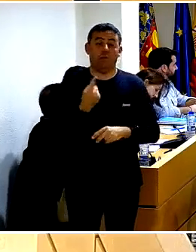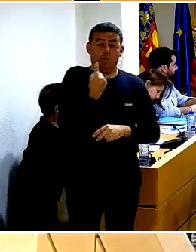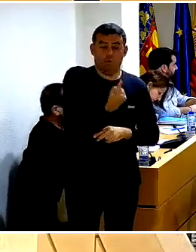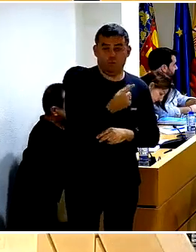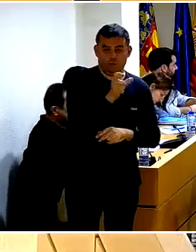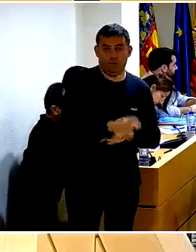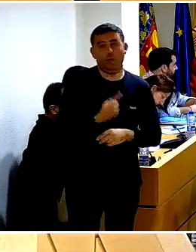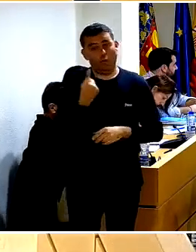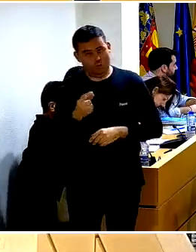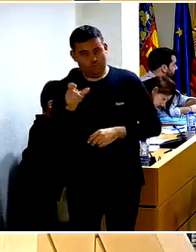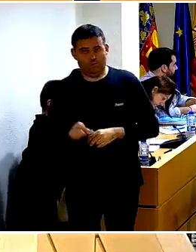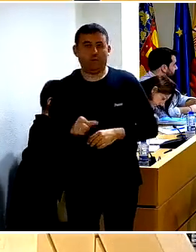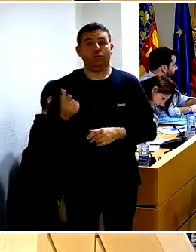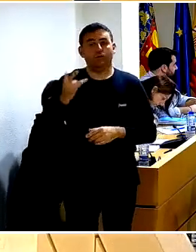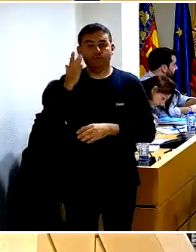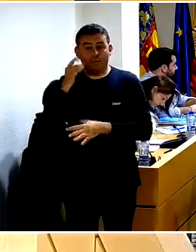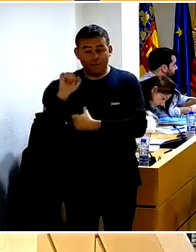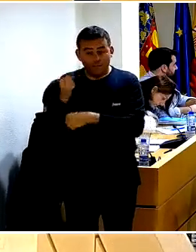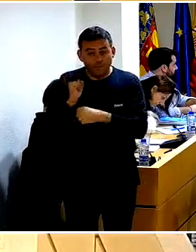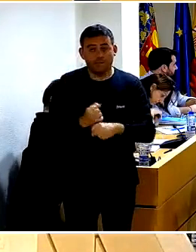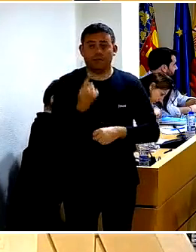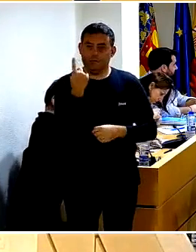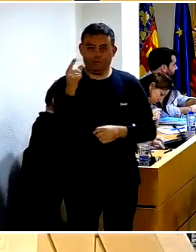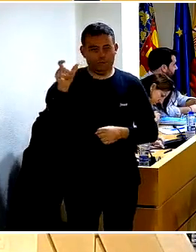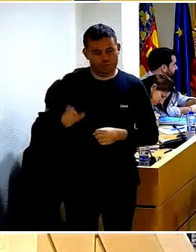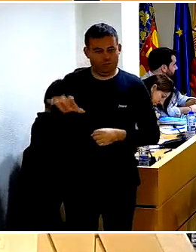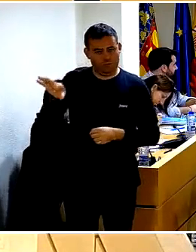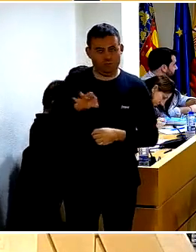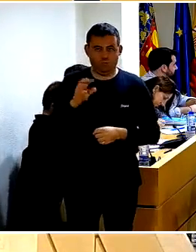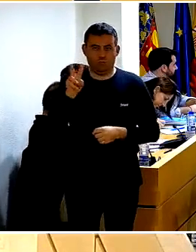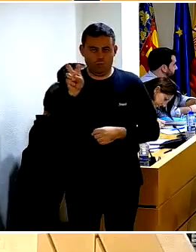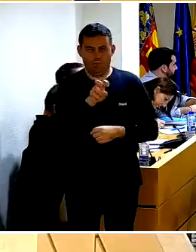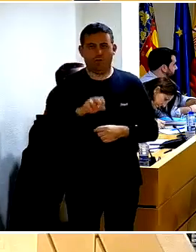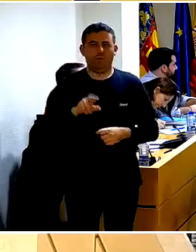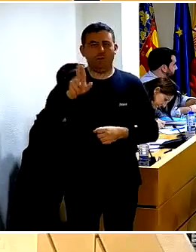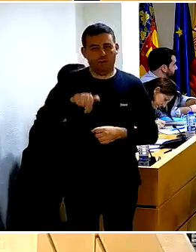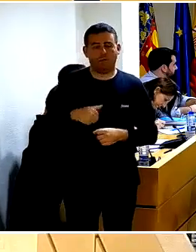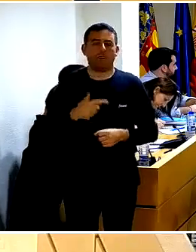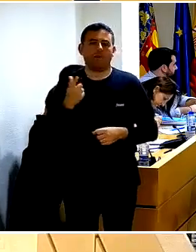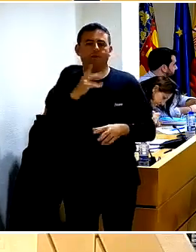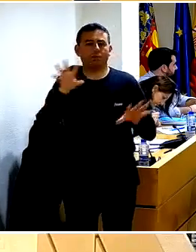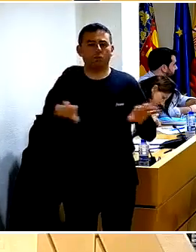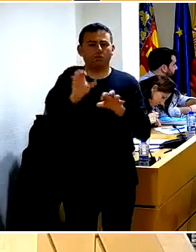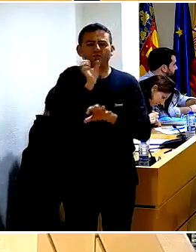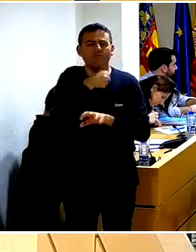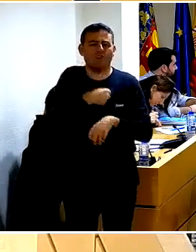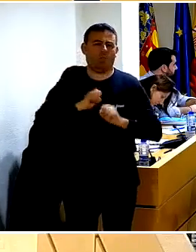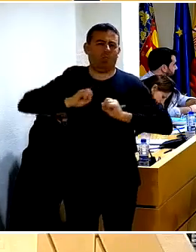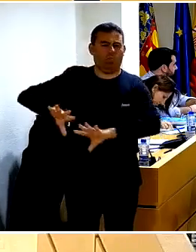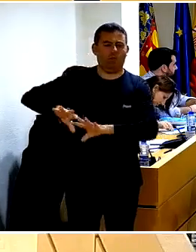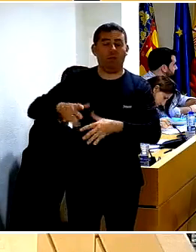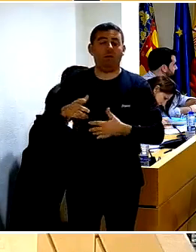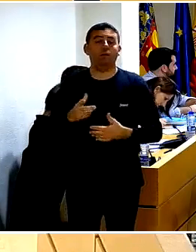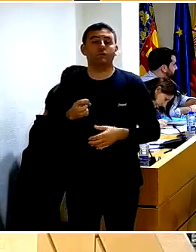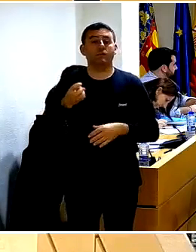persona en neteja viària i tres persones per a donar suport al servei de replega de trastos i mobles vells, de baldeig i